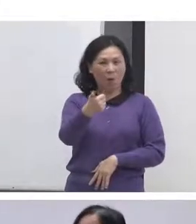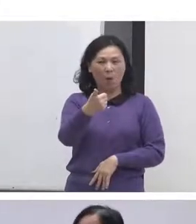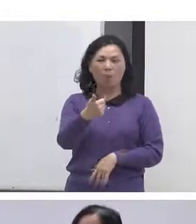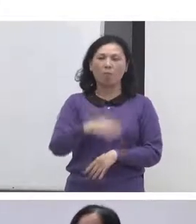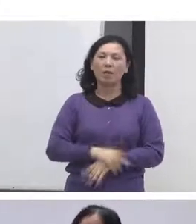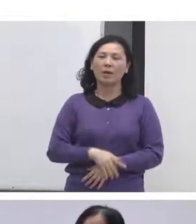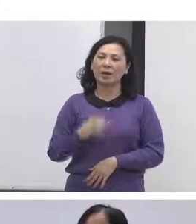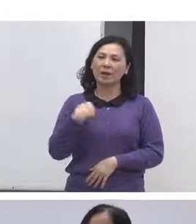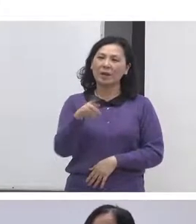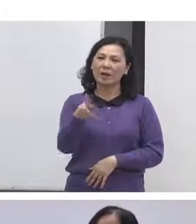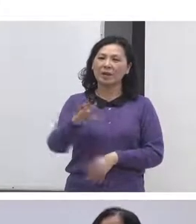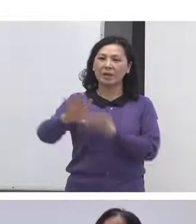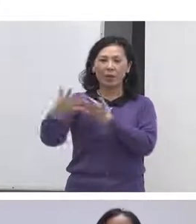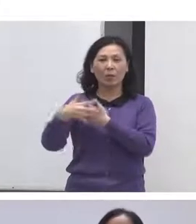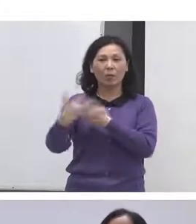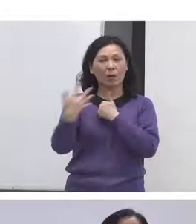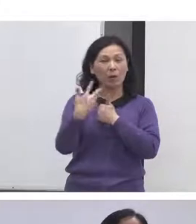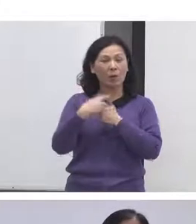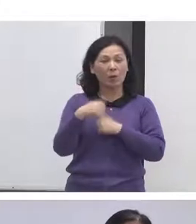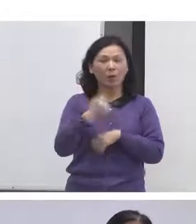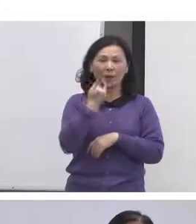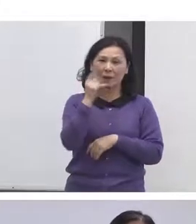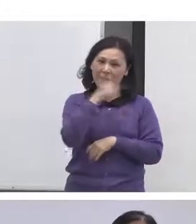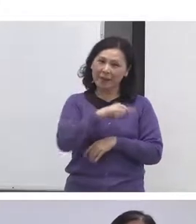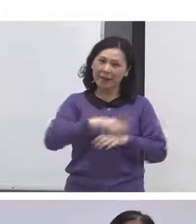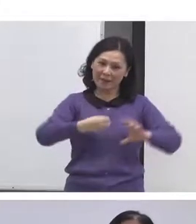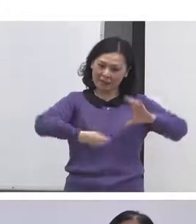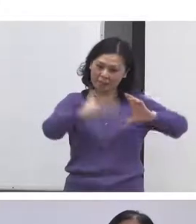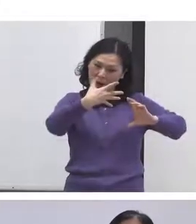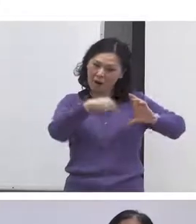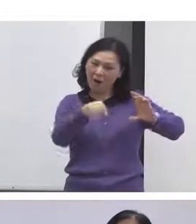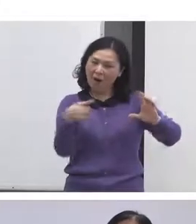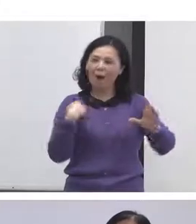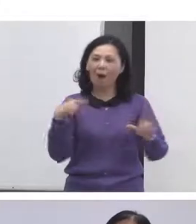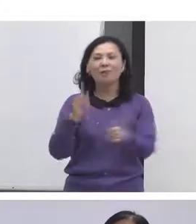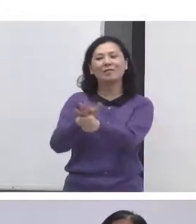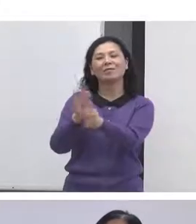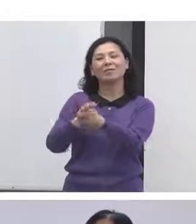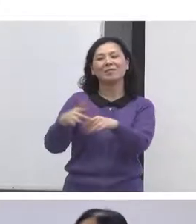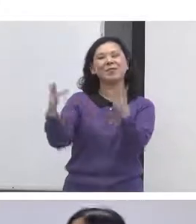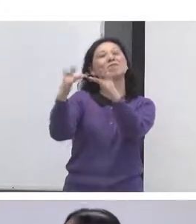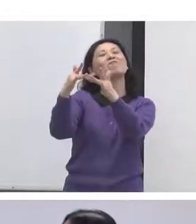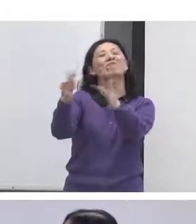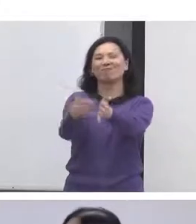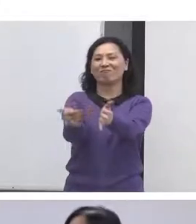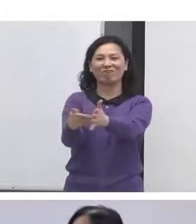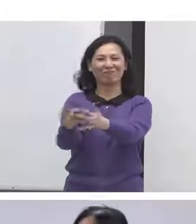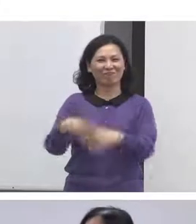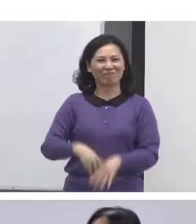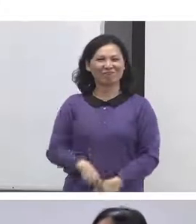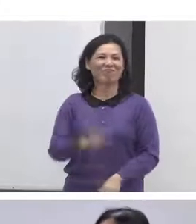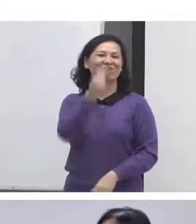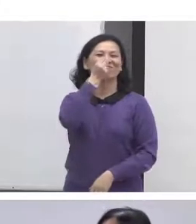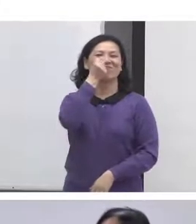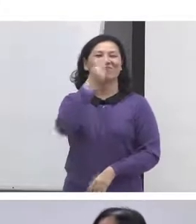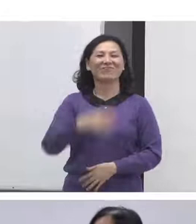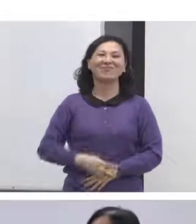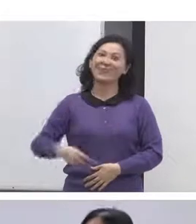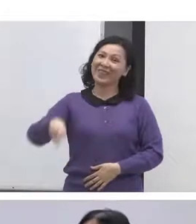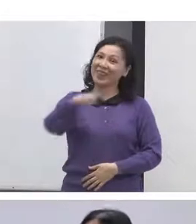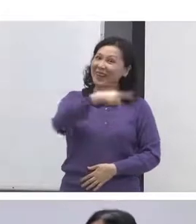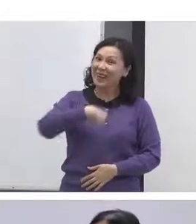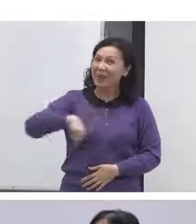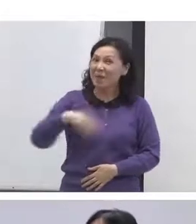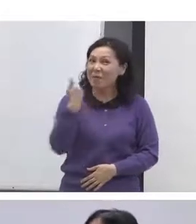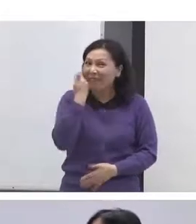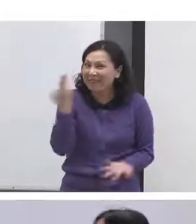开 Slido？ 我只好回答他说，哦，我们都已经帮你开好了，超自傲的嘞。对，我们是谁？不可以说